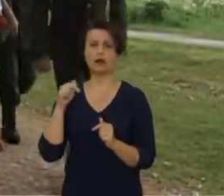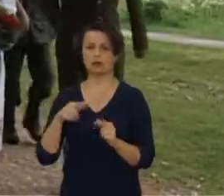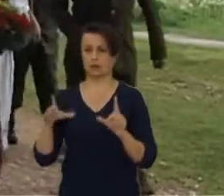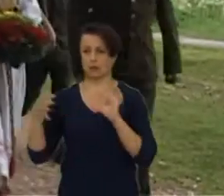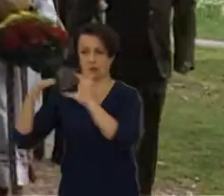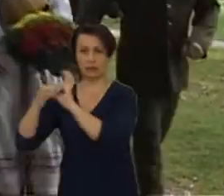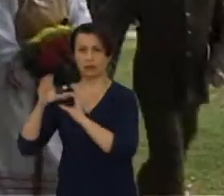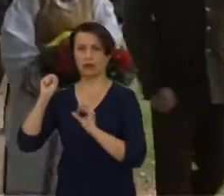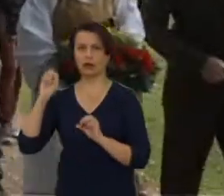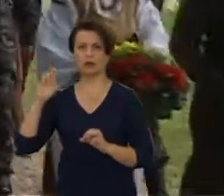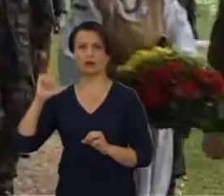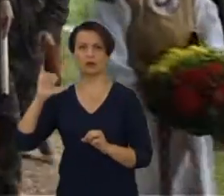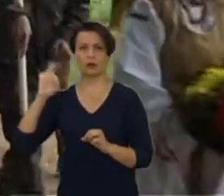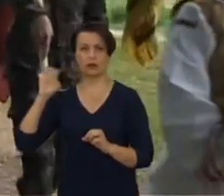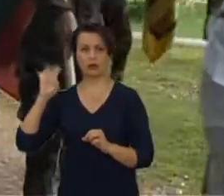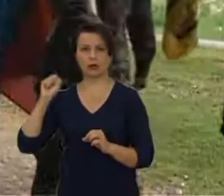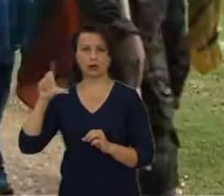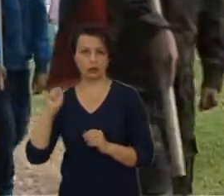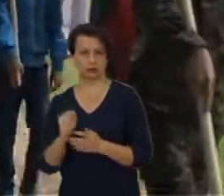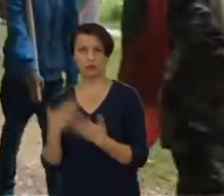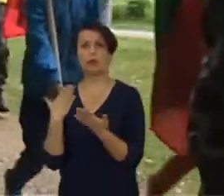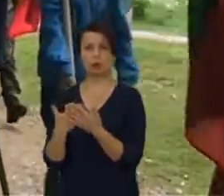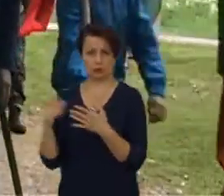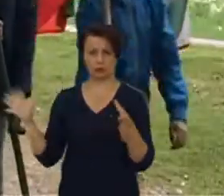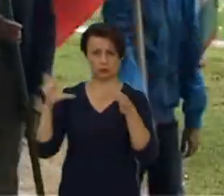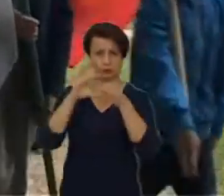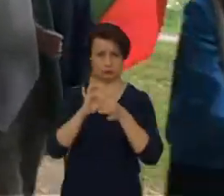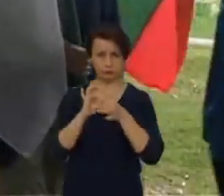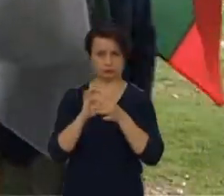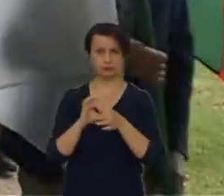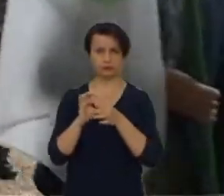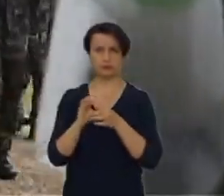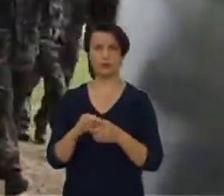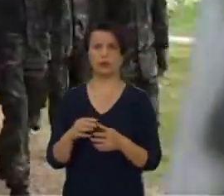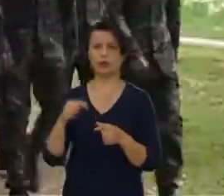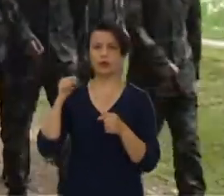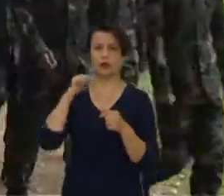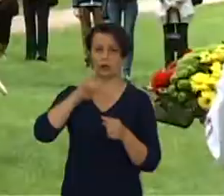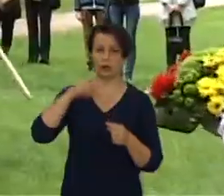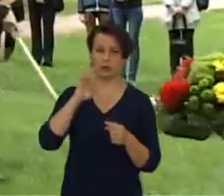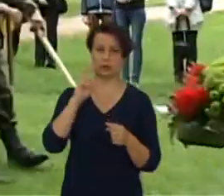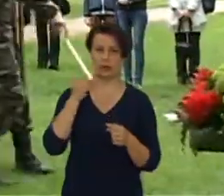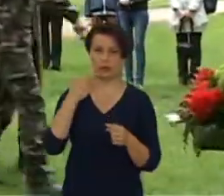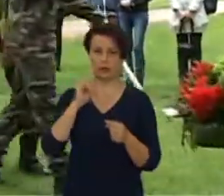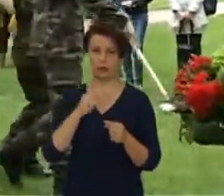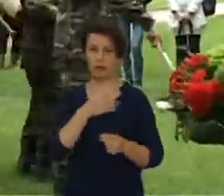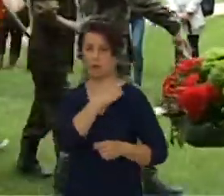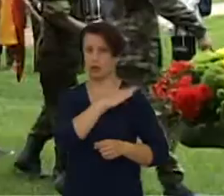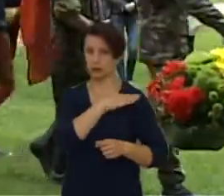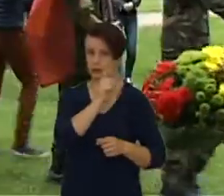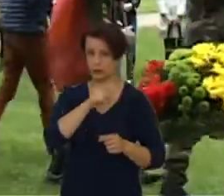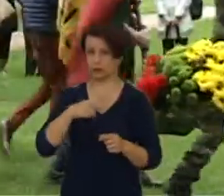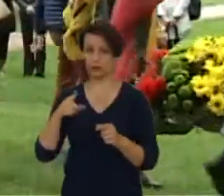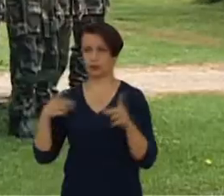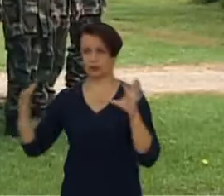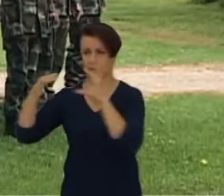su Ariogalos kraštu. Kodėl Ariogala jungiasi su jos vainiais? Tai jungiasi jos vainių partizanai su